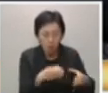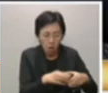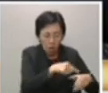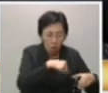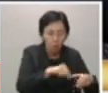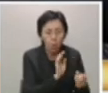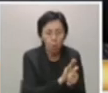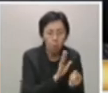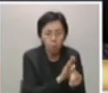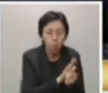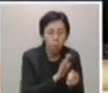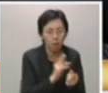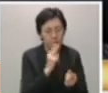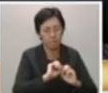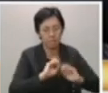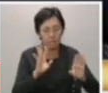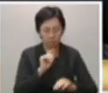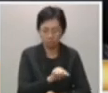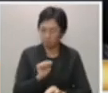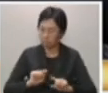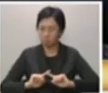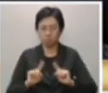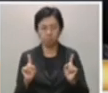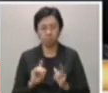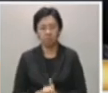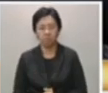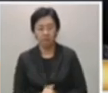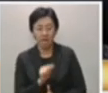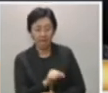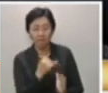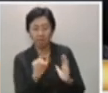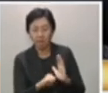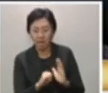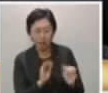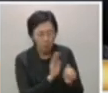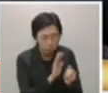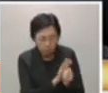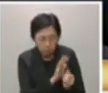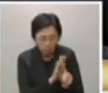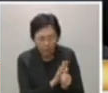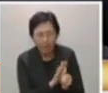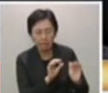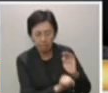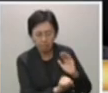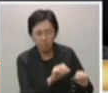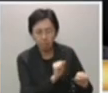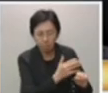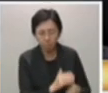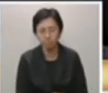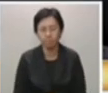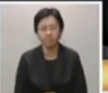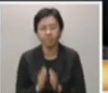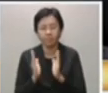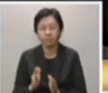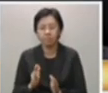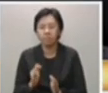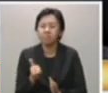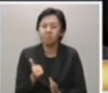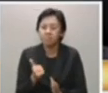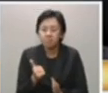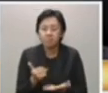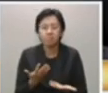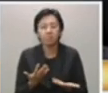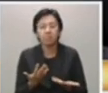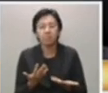ได้ชัดละเลยที่จะดำเนินการขณะที่ผู้ถูกร้องอาจจะถูกไป